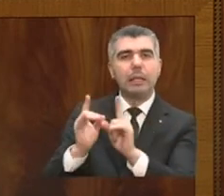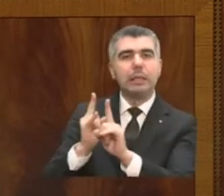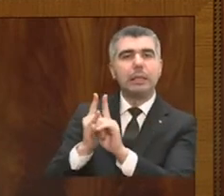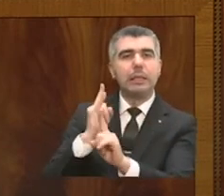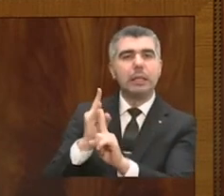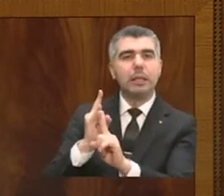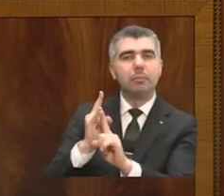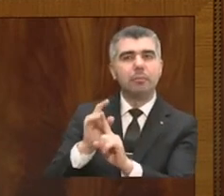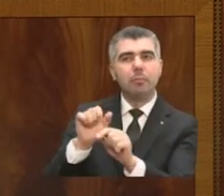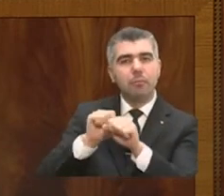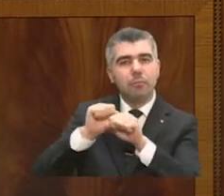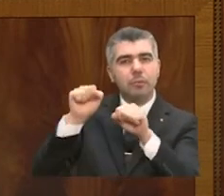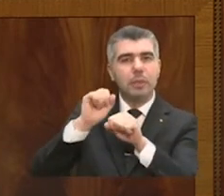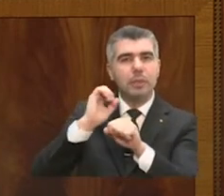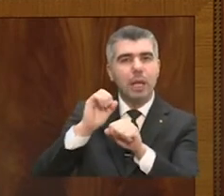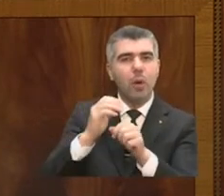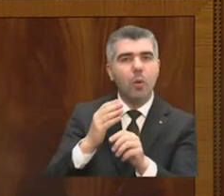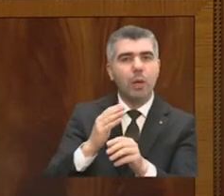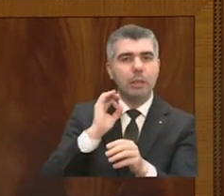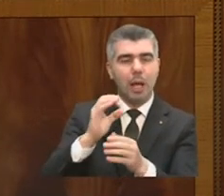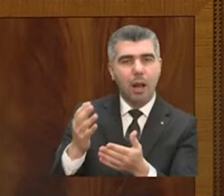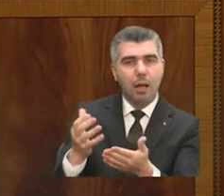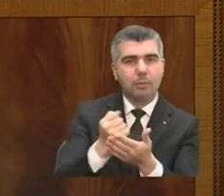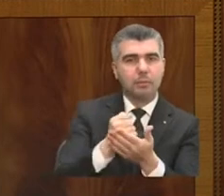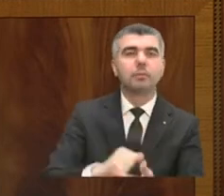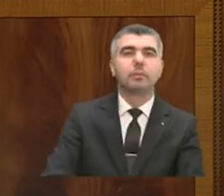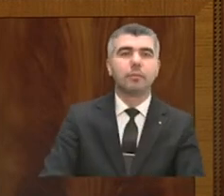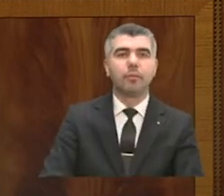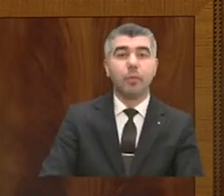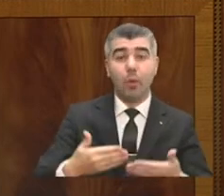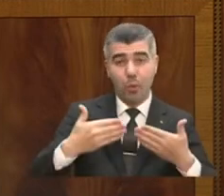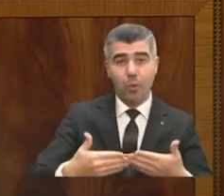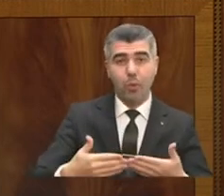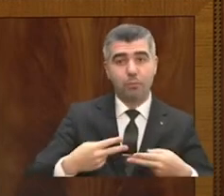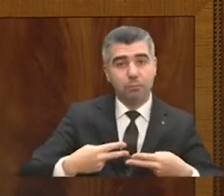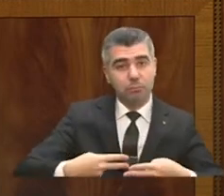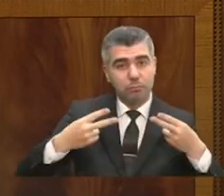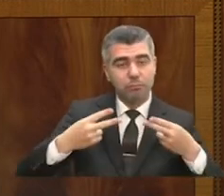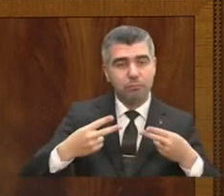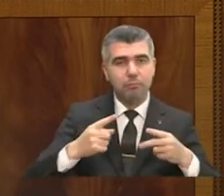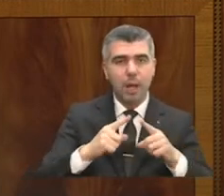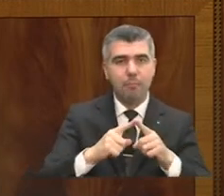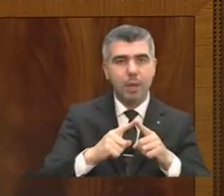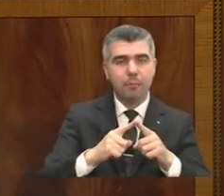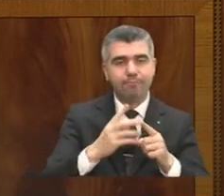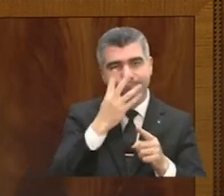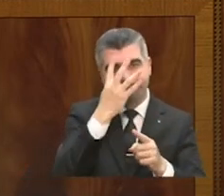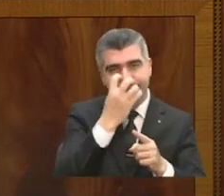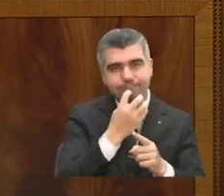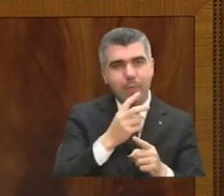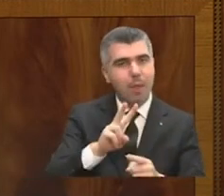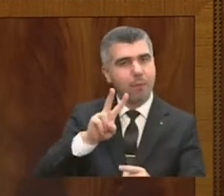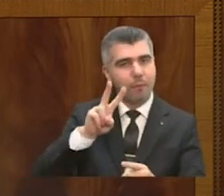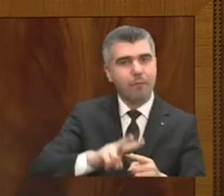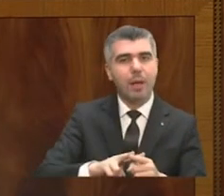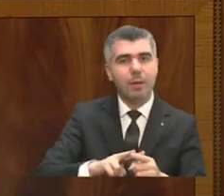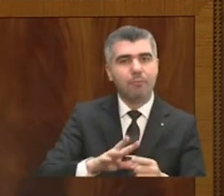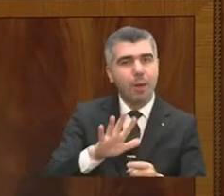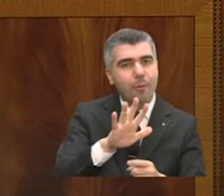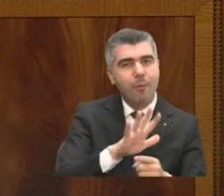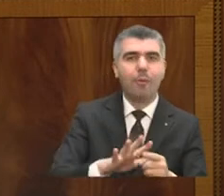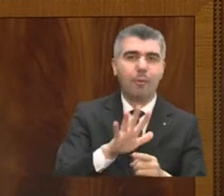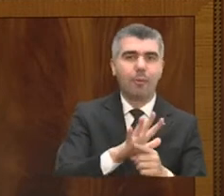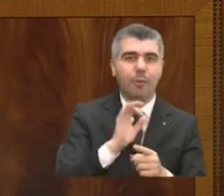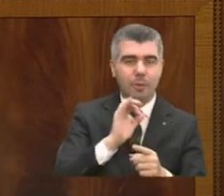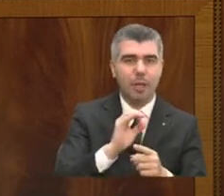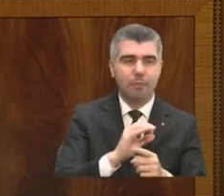depuis, évidemment, le document de la libération, je prends la parole pour dire à quel point